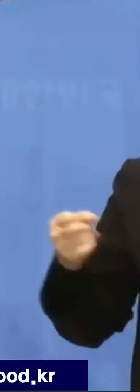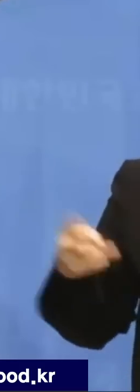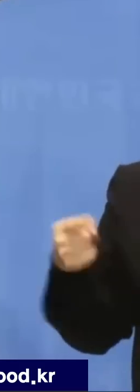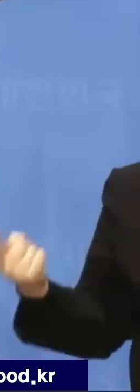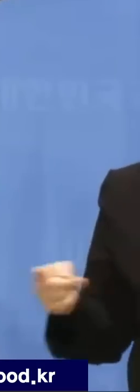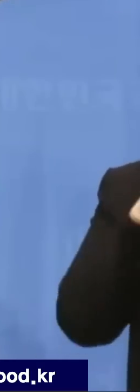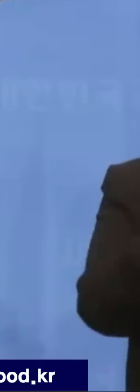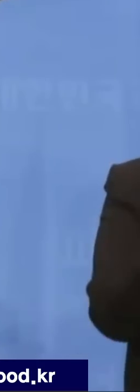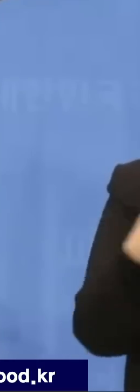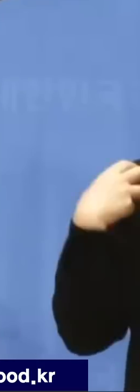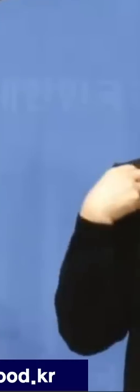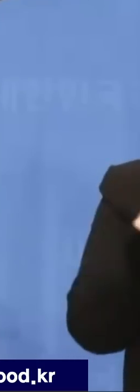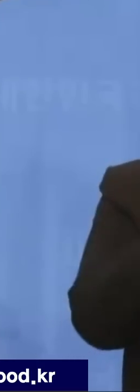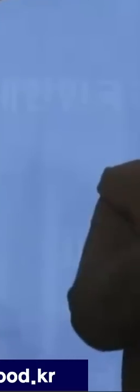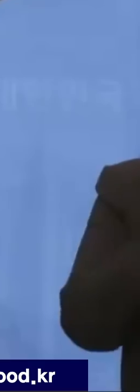옆에 계신 분은 이제